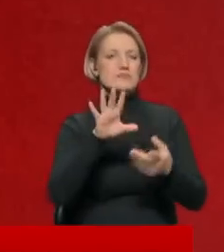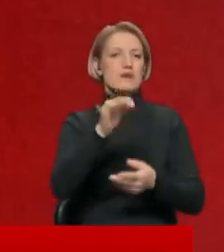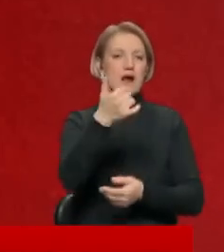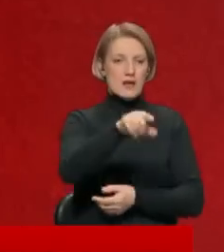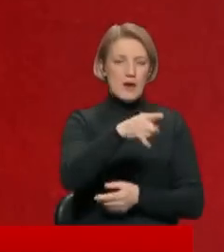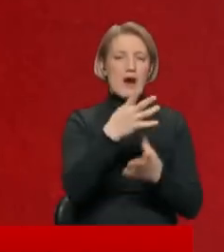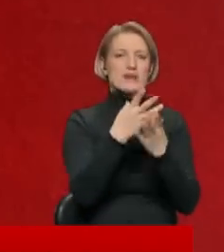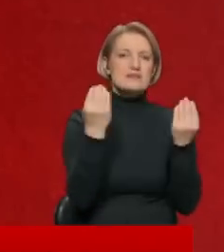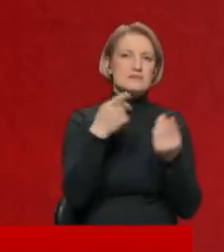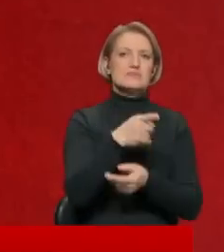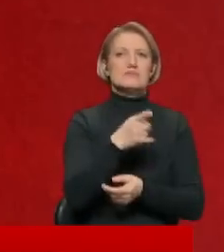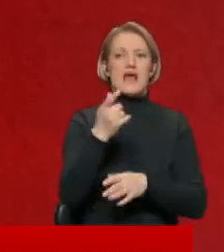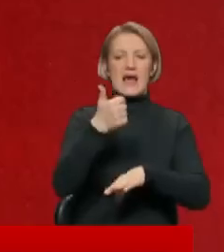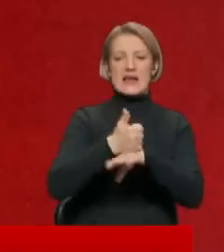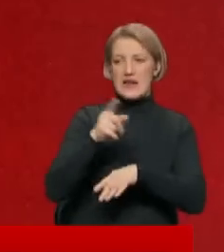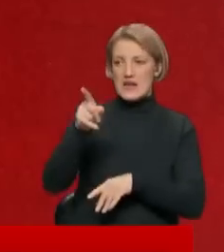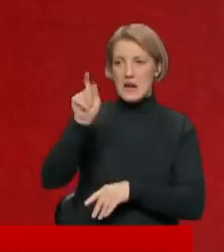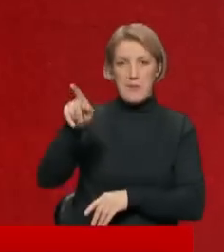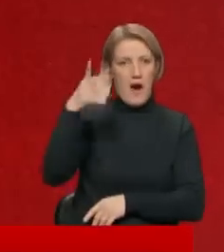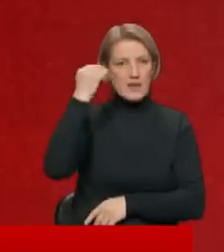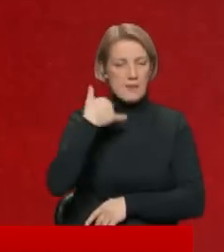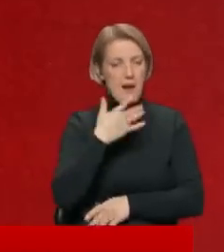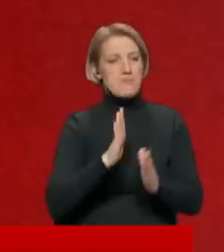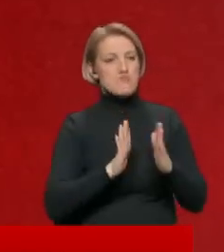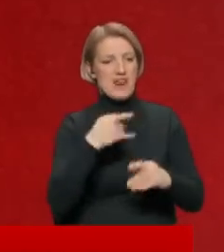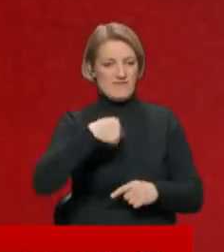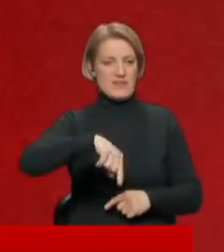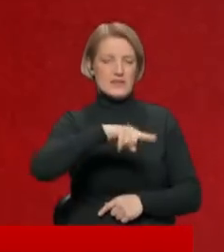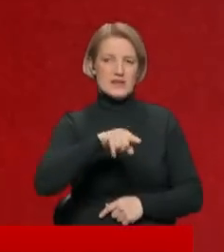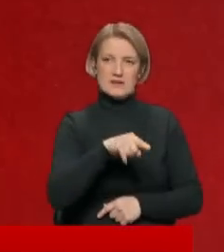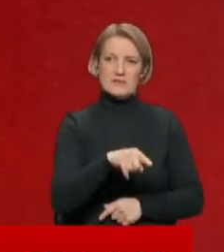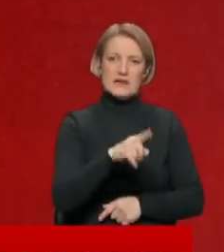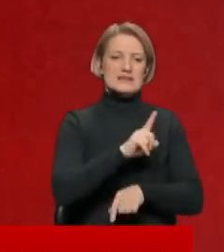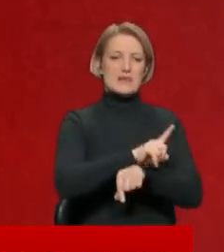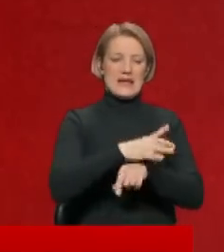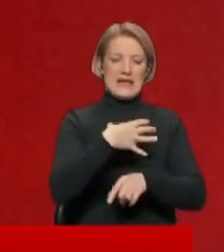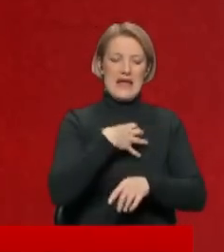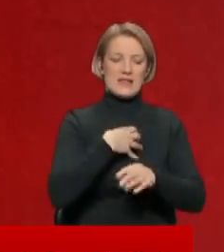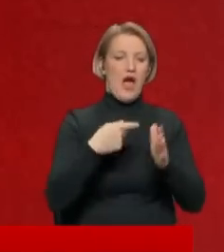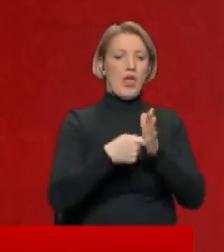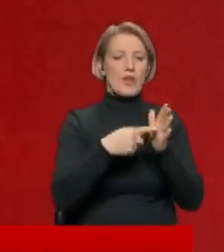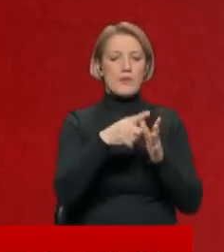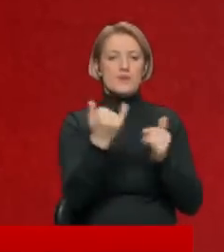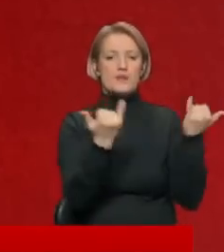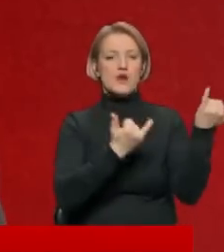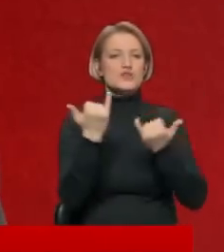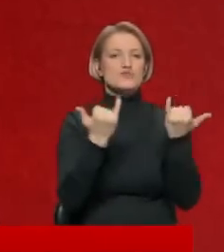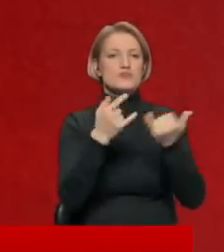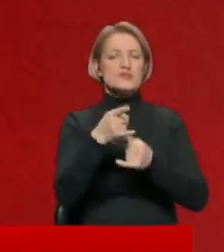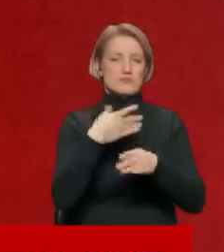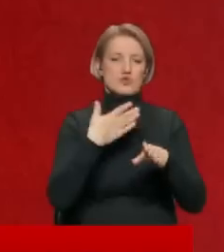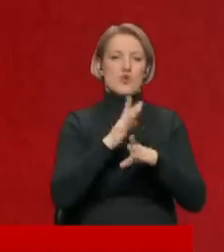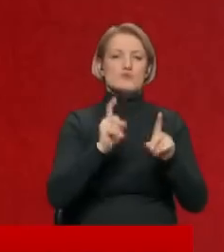takım propagandayı iktidarın yapmasını anlarım ama muhalefetin zaman zaman kendi adına böyle bir tartışmaz açmasın doğru